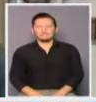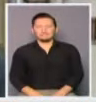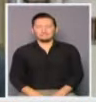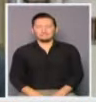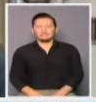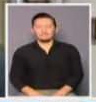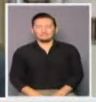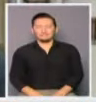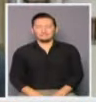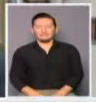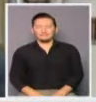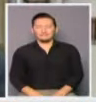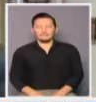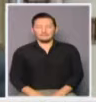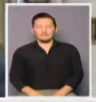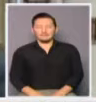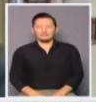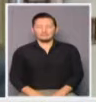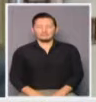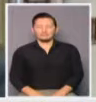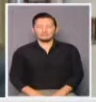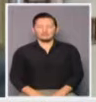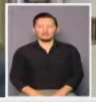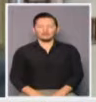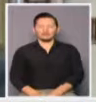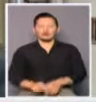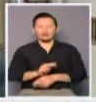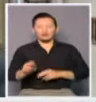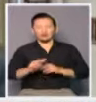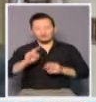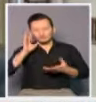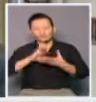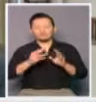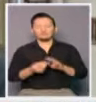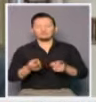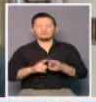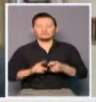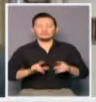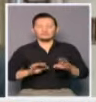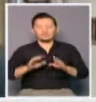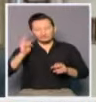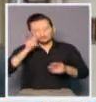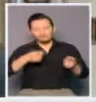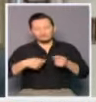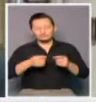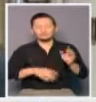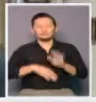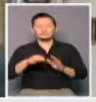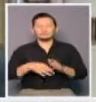это всегда очень важно для обмена культуры, для обмена обучения, потому что,